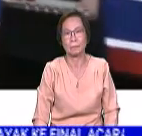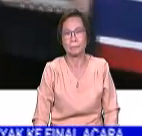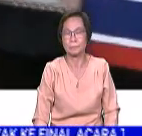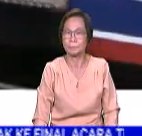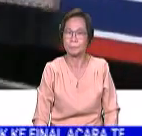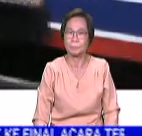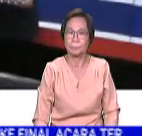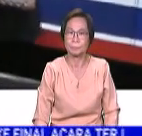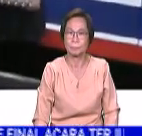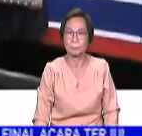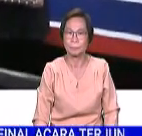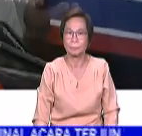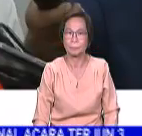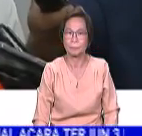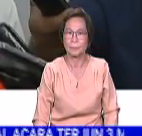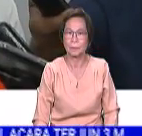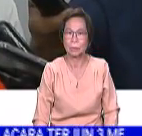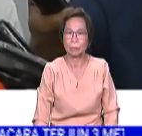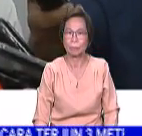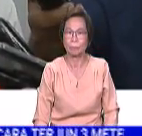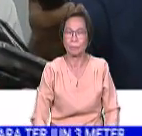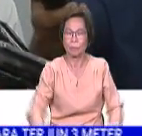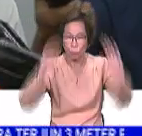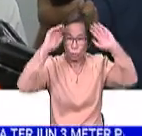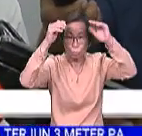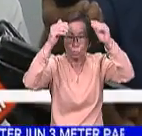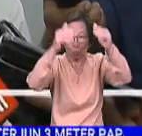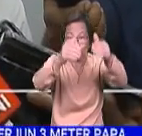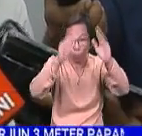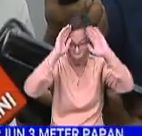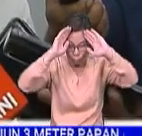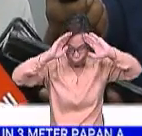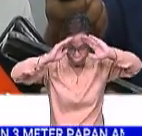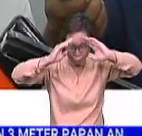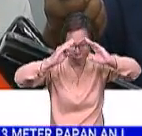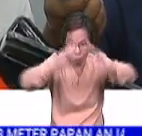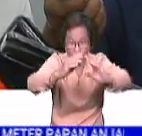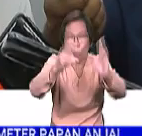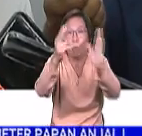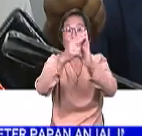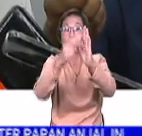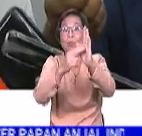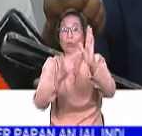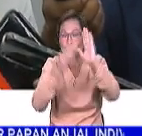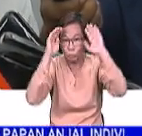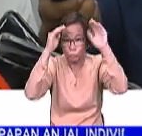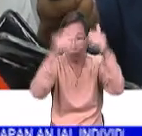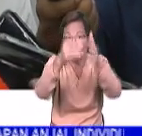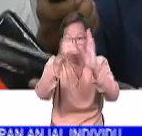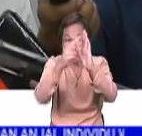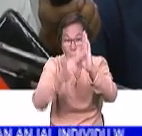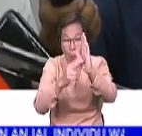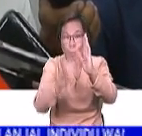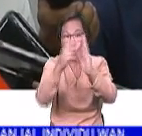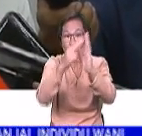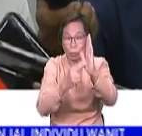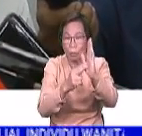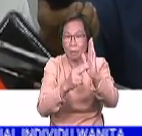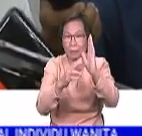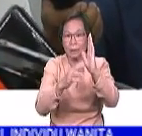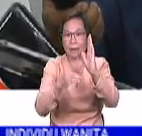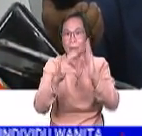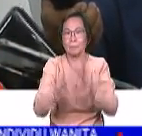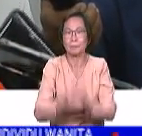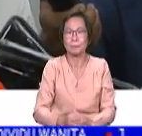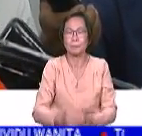Hai tumpuan kepada undang-undang dan juga